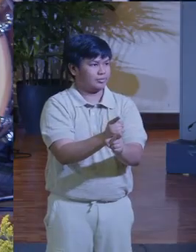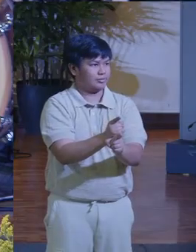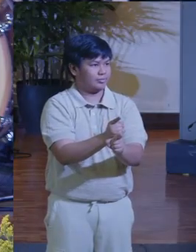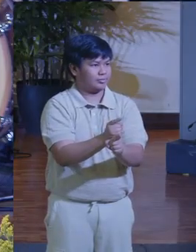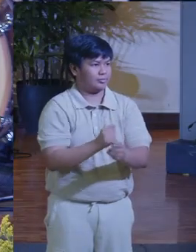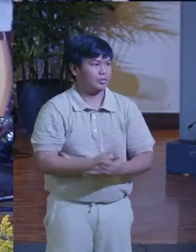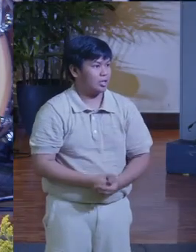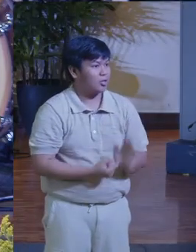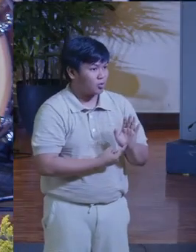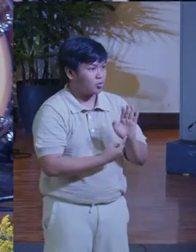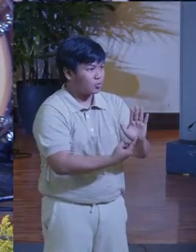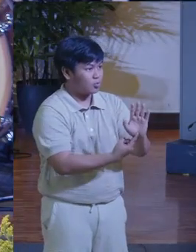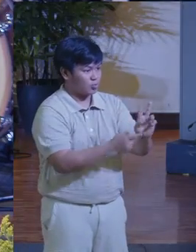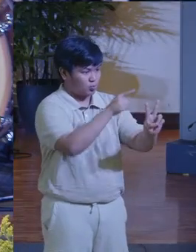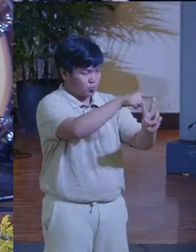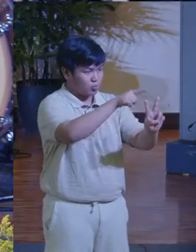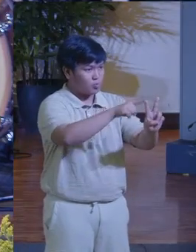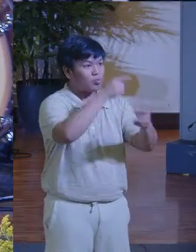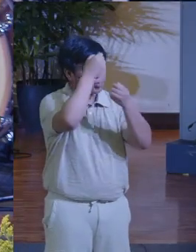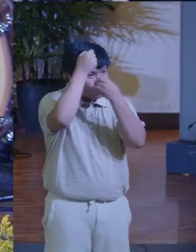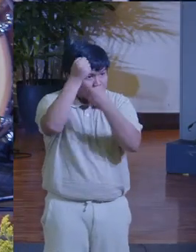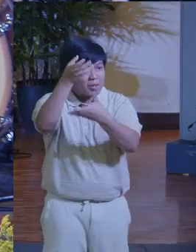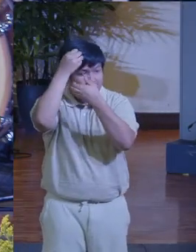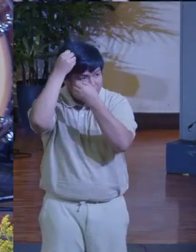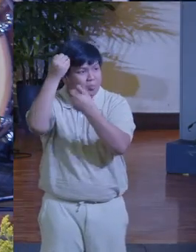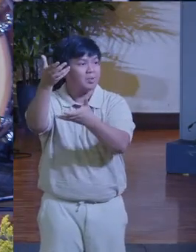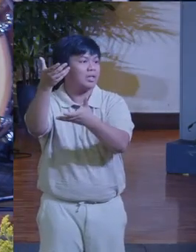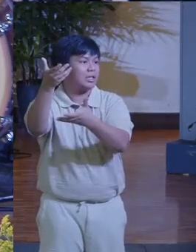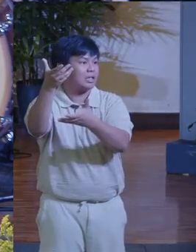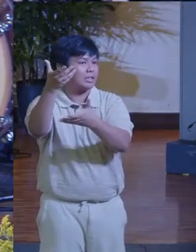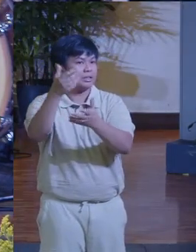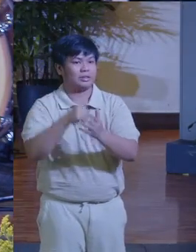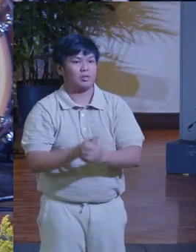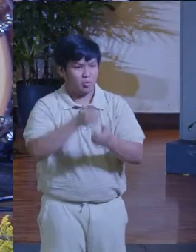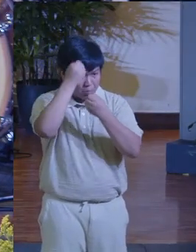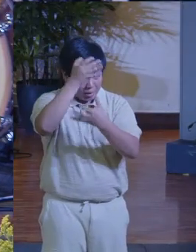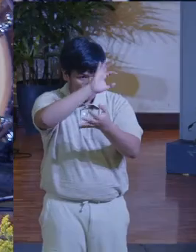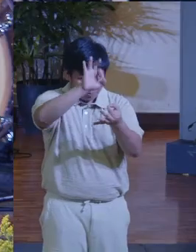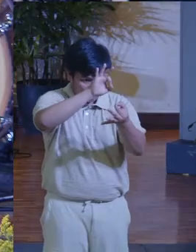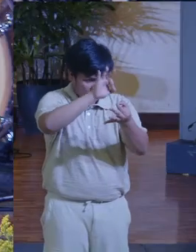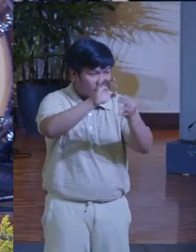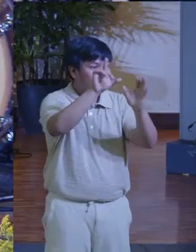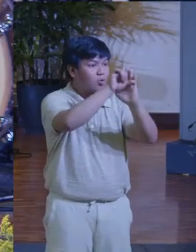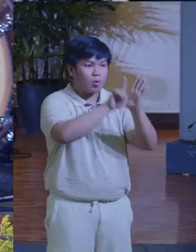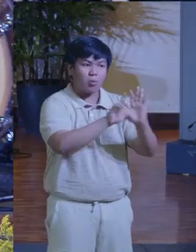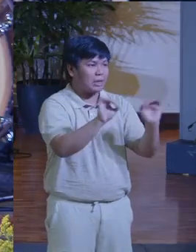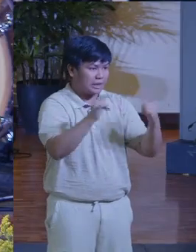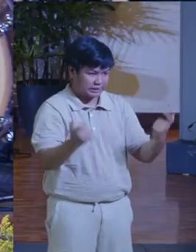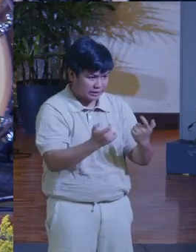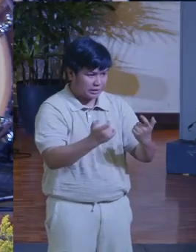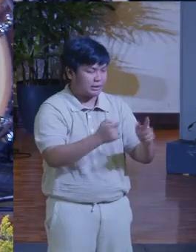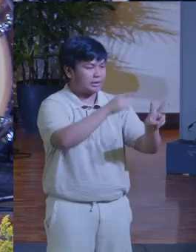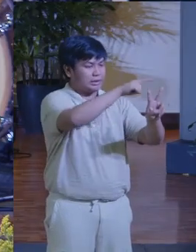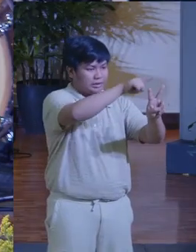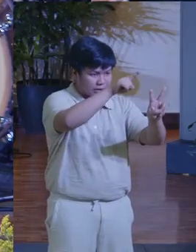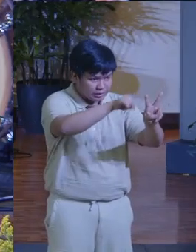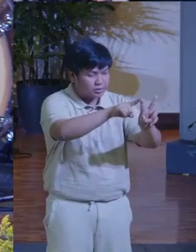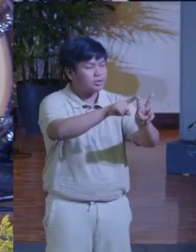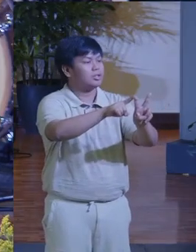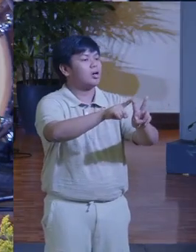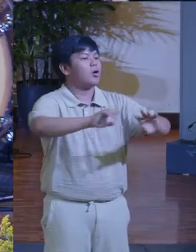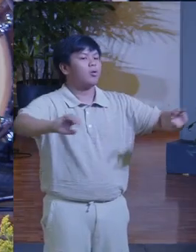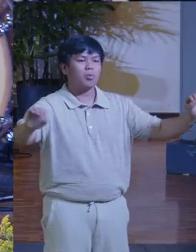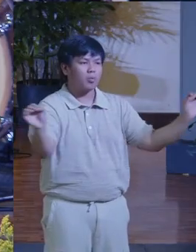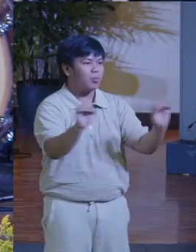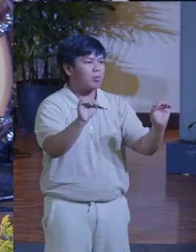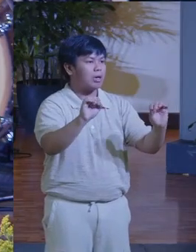And righteousness. Ang kanyang active obedience. At dahil po sa kanya, tayo po ay